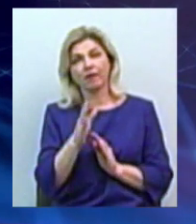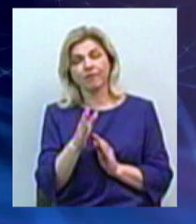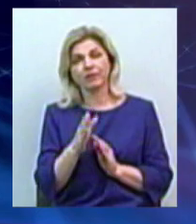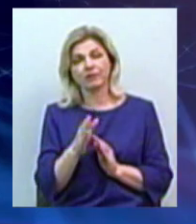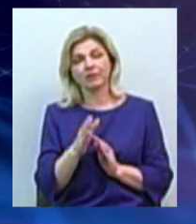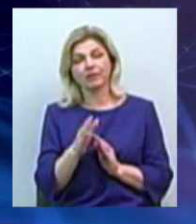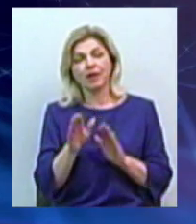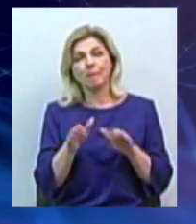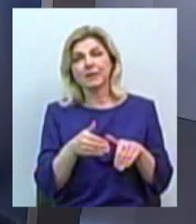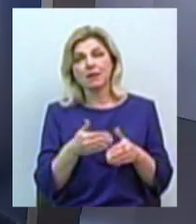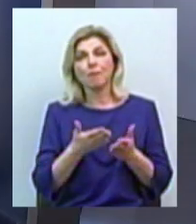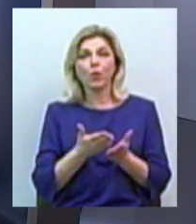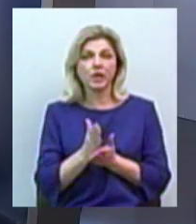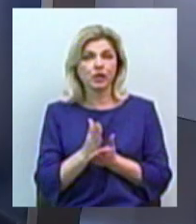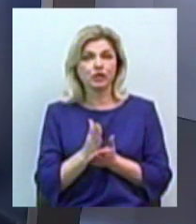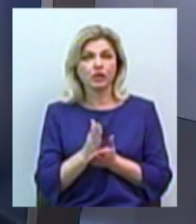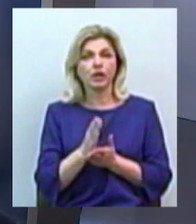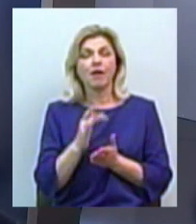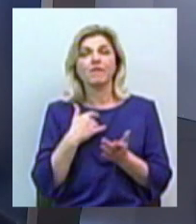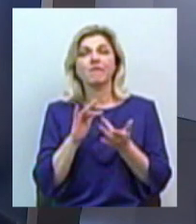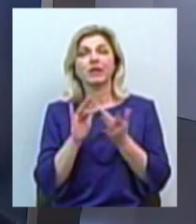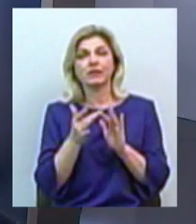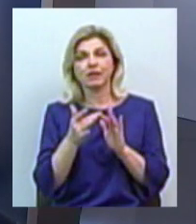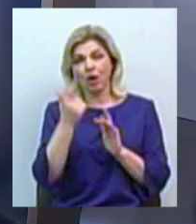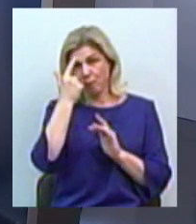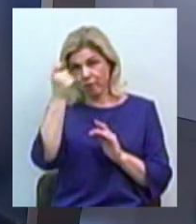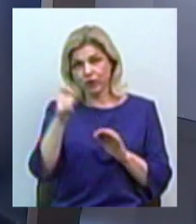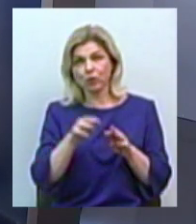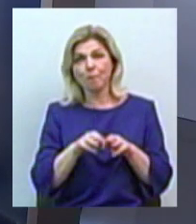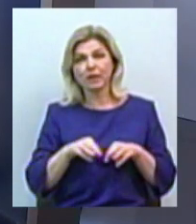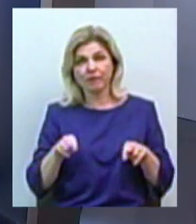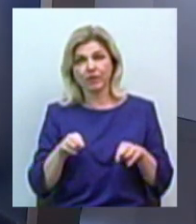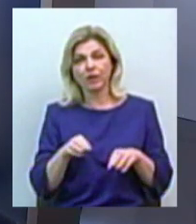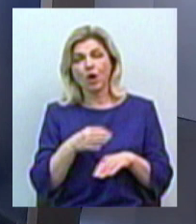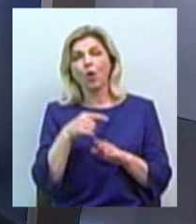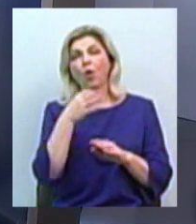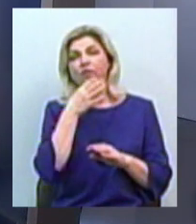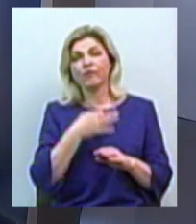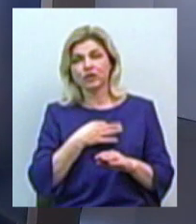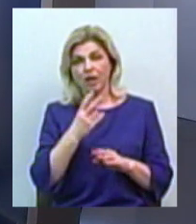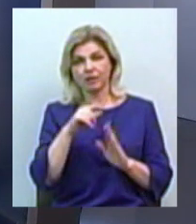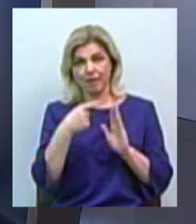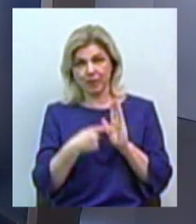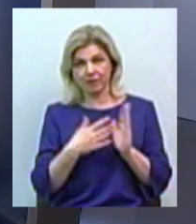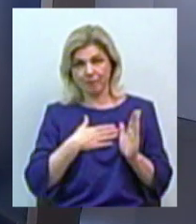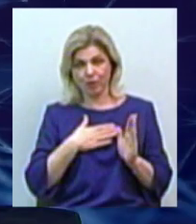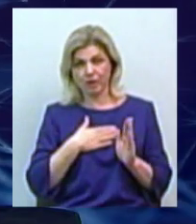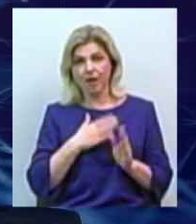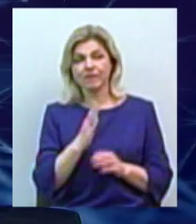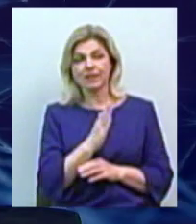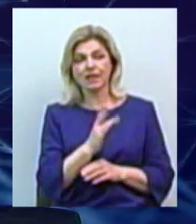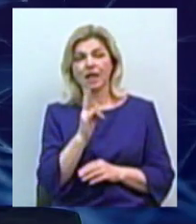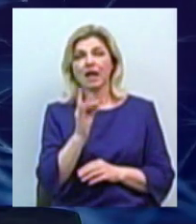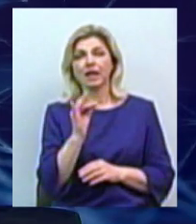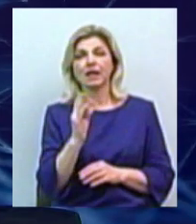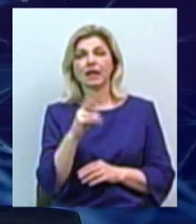після політичних змін? В соціальних мережах повідомив міністр, відповідаючи на мої запитання, міністр пан Владислав Криклій,